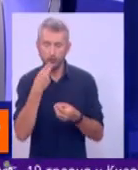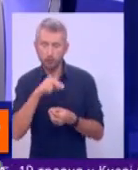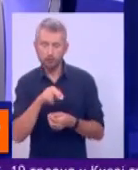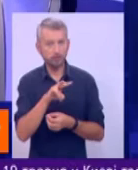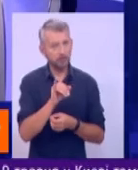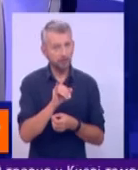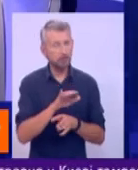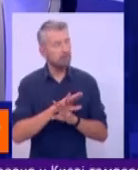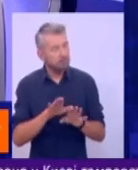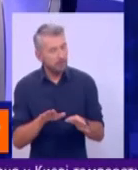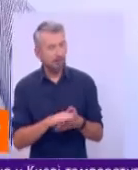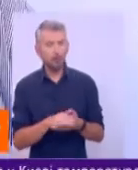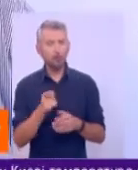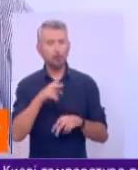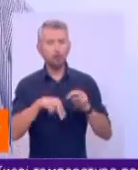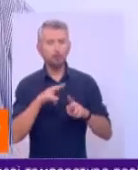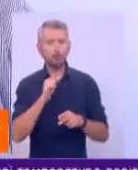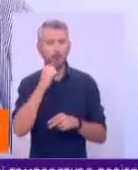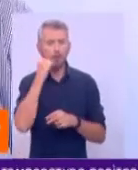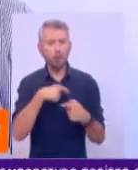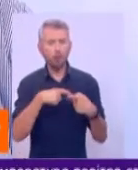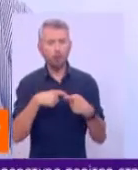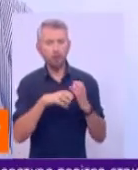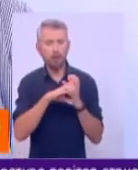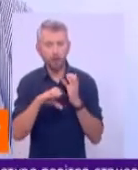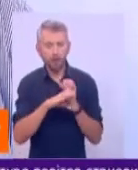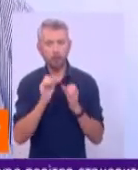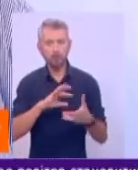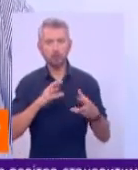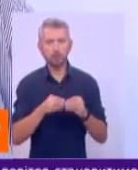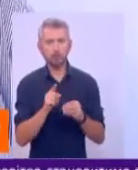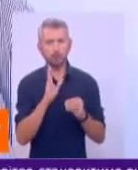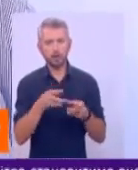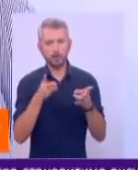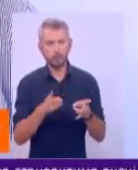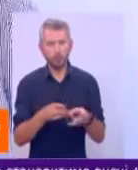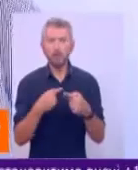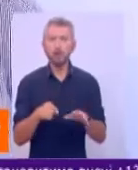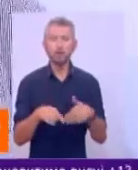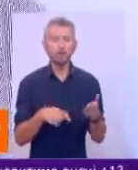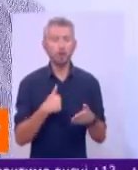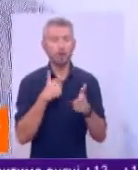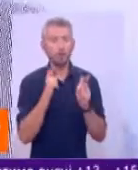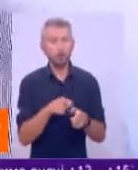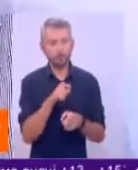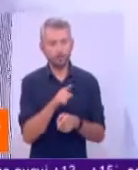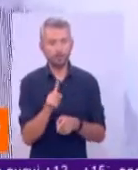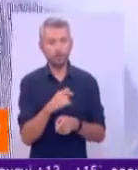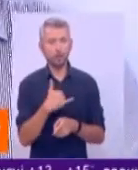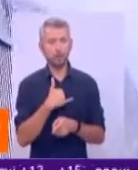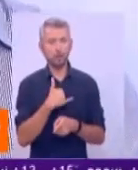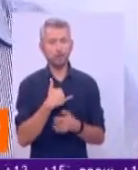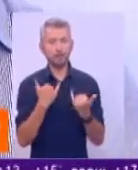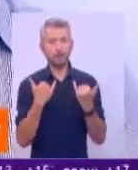Ні. І тому будівництво на старих комунікаціях може привести до того, що буде катастрофа. З іншої сторони, дійсно, я погоджуюся з колегою, що у нас